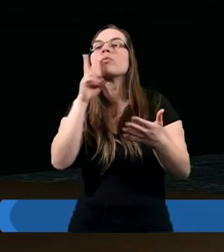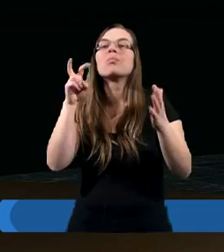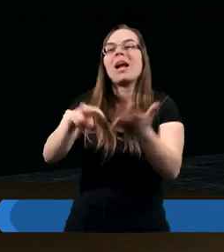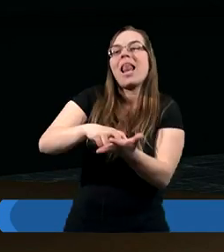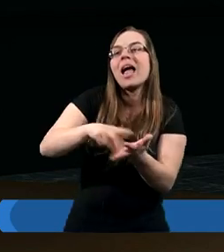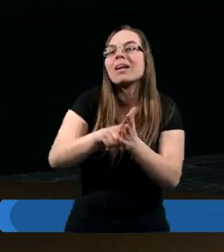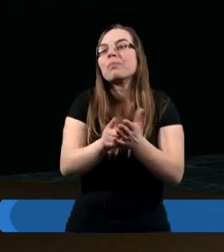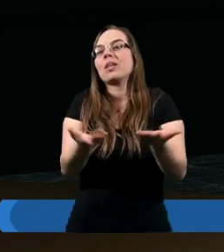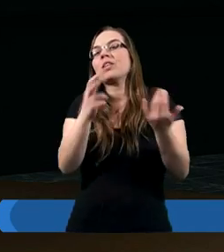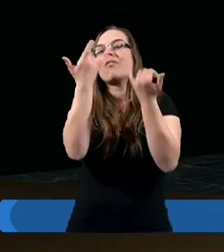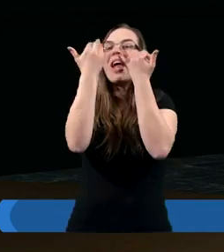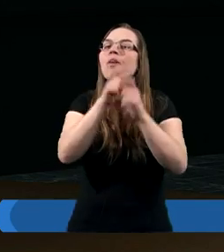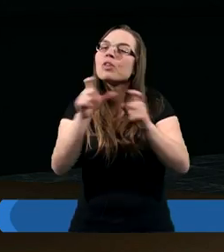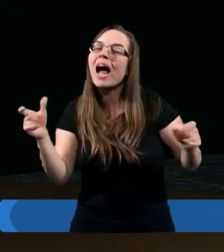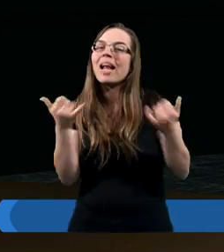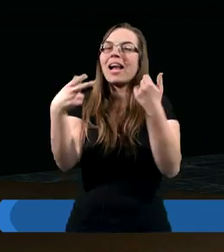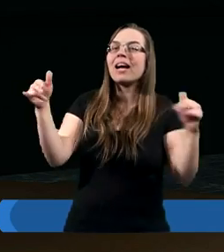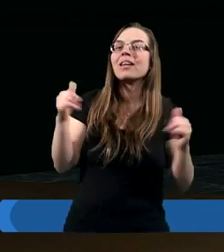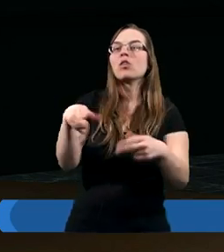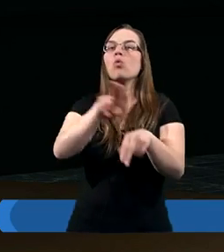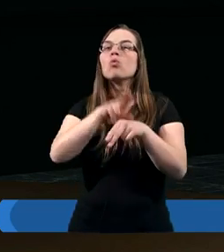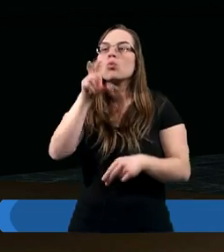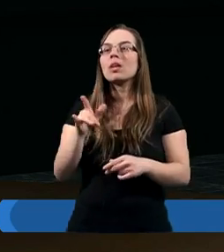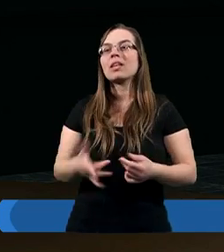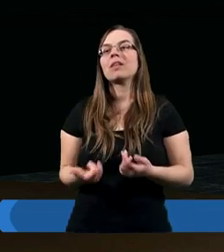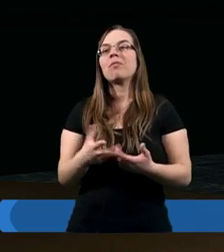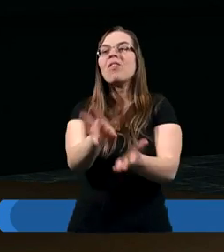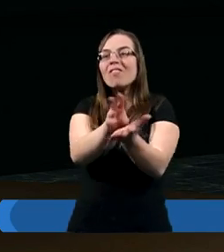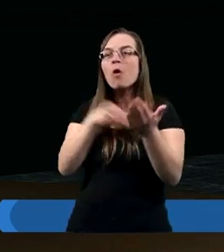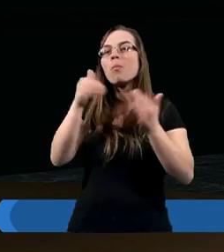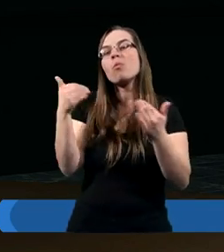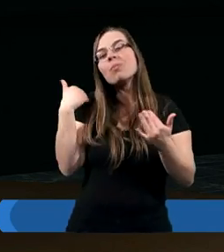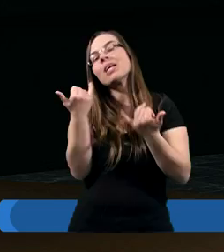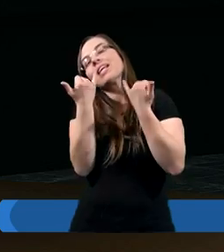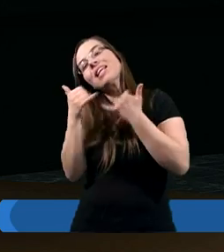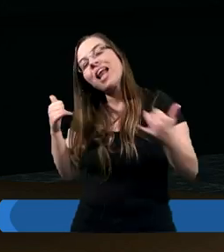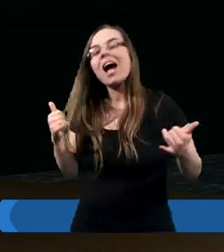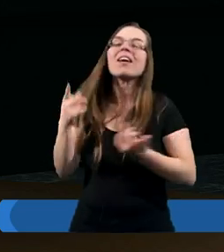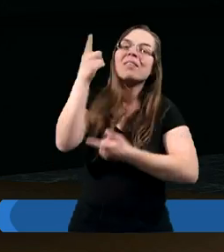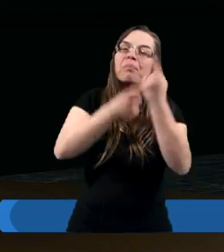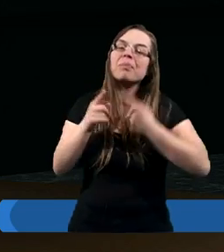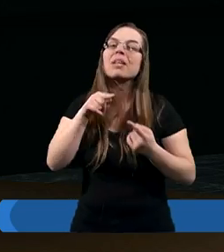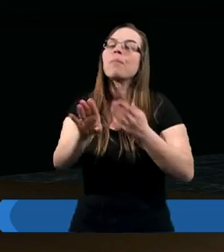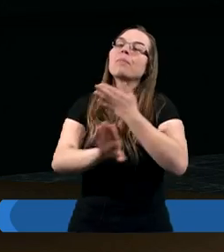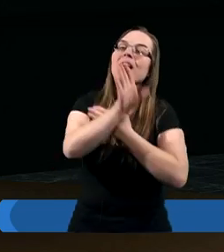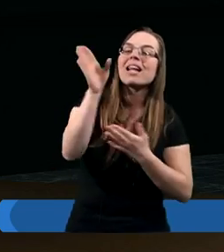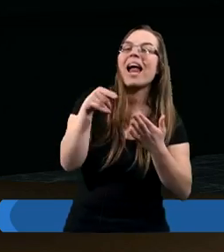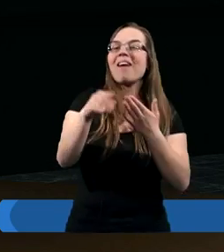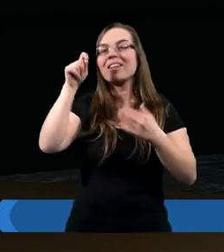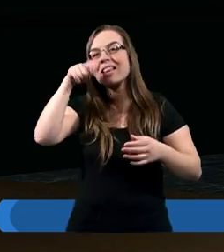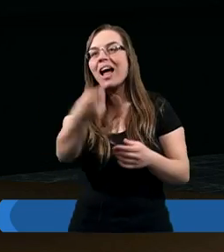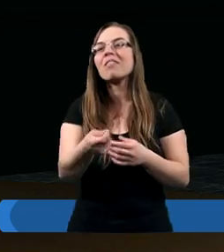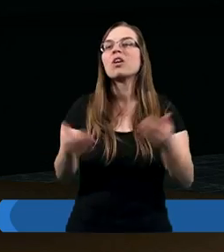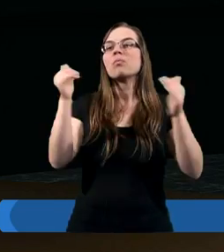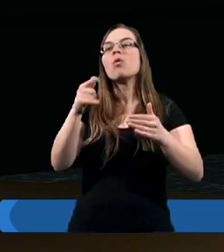ludzi. Żyjemy w czasach, w których to sformułowanie moglibyśmy inaczej jakby przedstawić i nazwać.